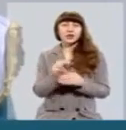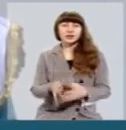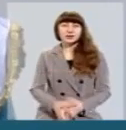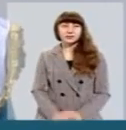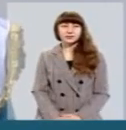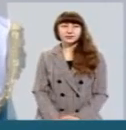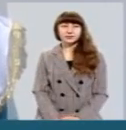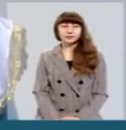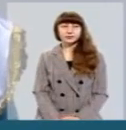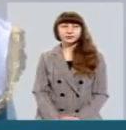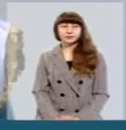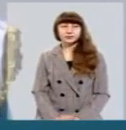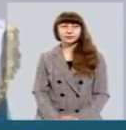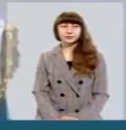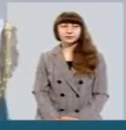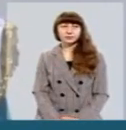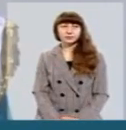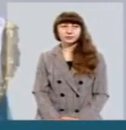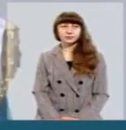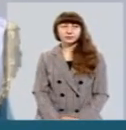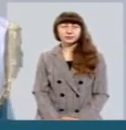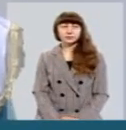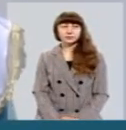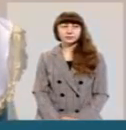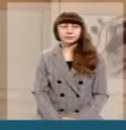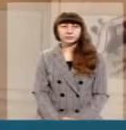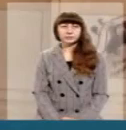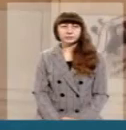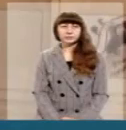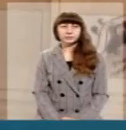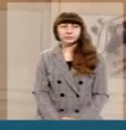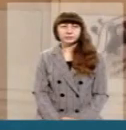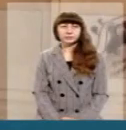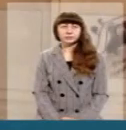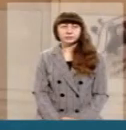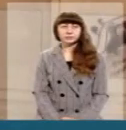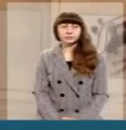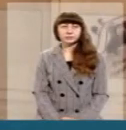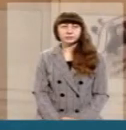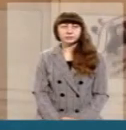қана Меңдіқарада емес, тағы да басқа көлемдерге айтып жүреміз. Келешекте де